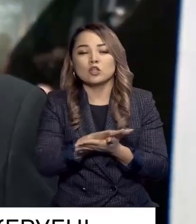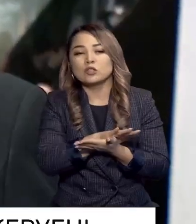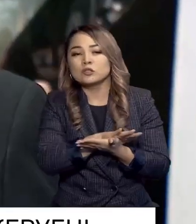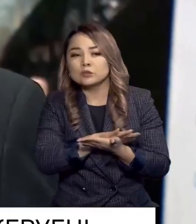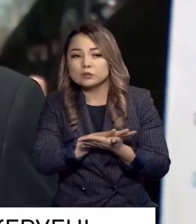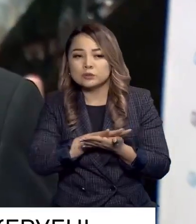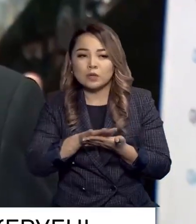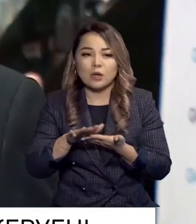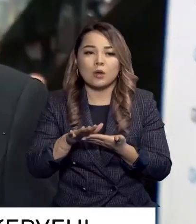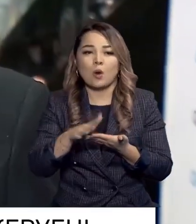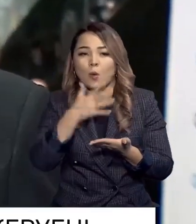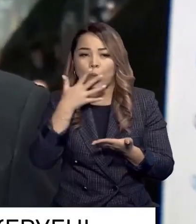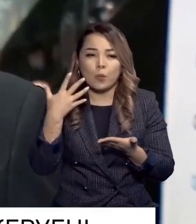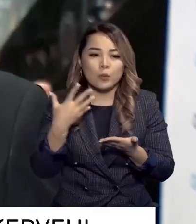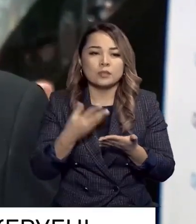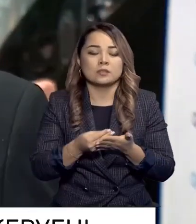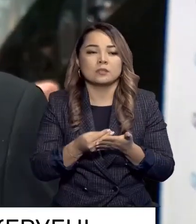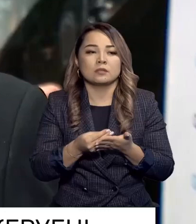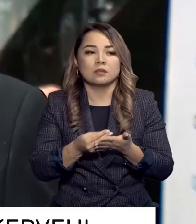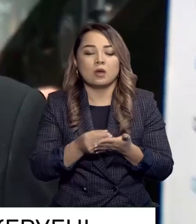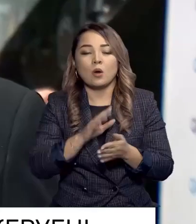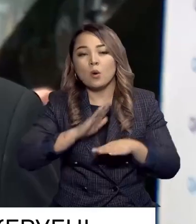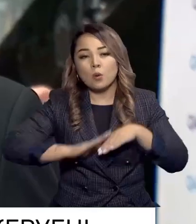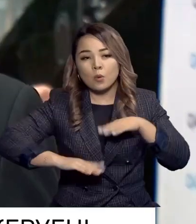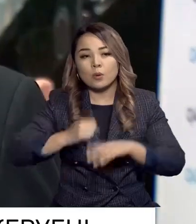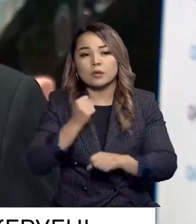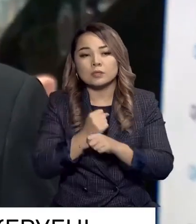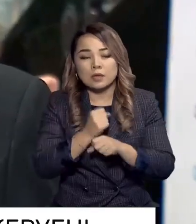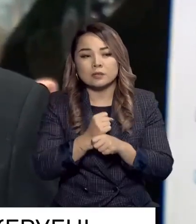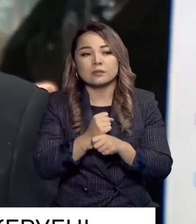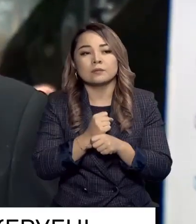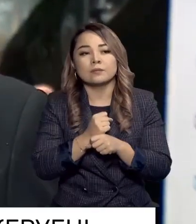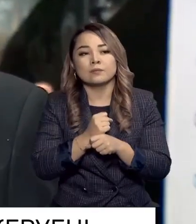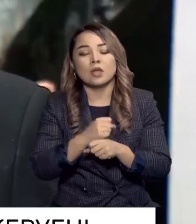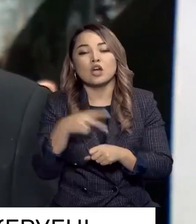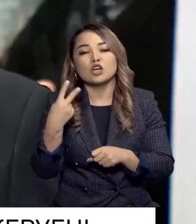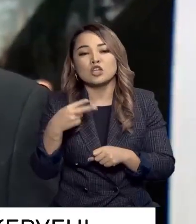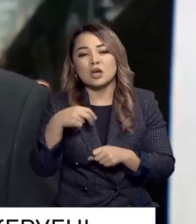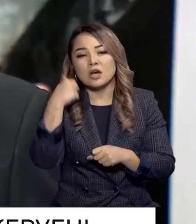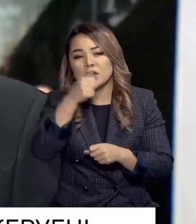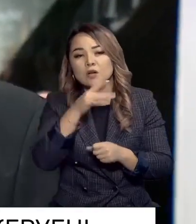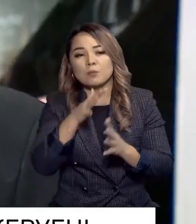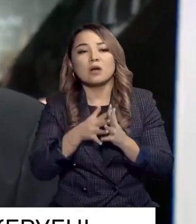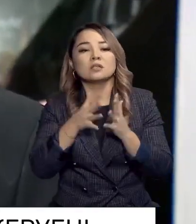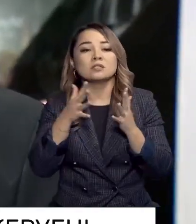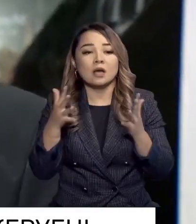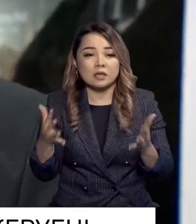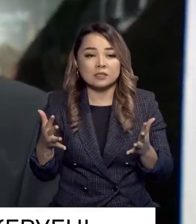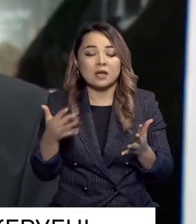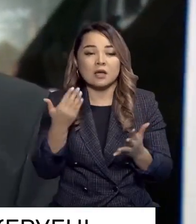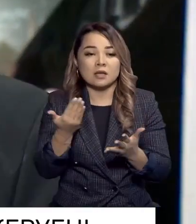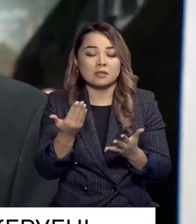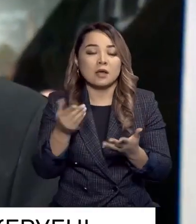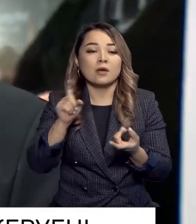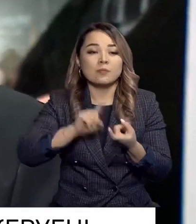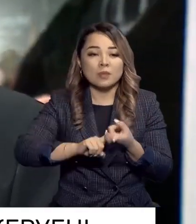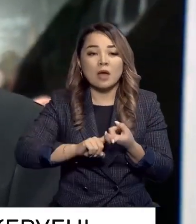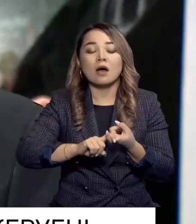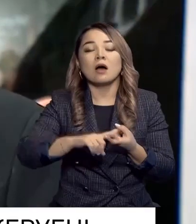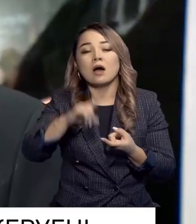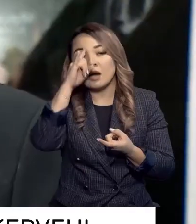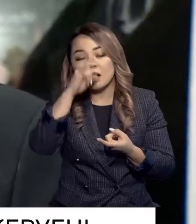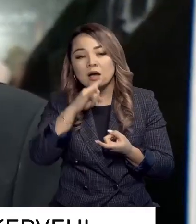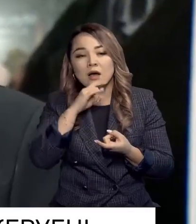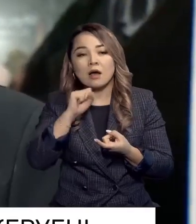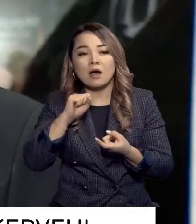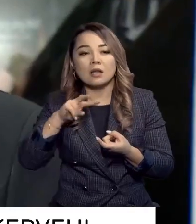өзі бүкіл өзінің қолындағы қаржысымен 20 жылдан аса қазақтың әліпбиін